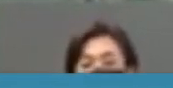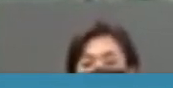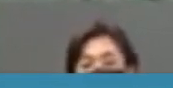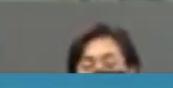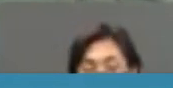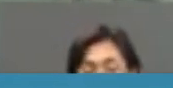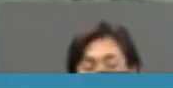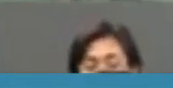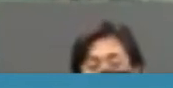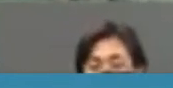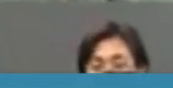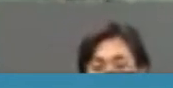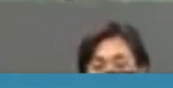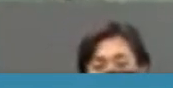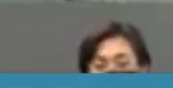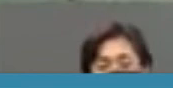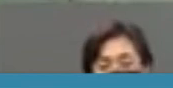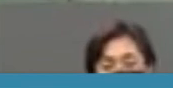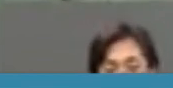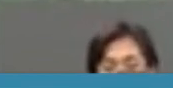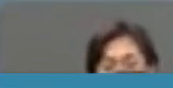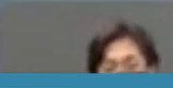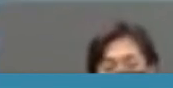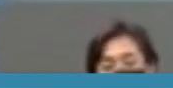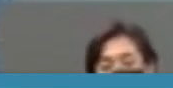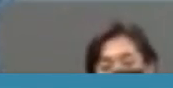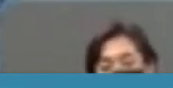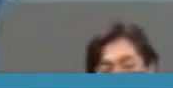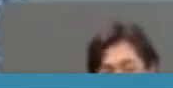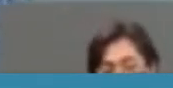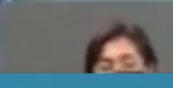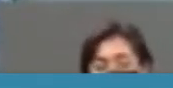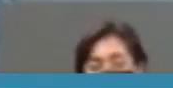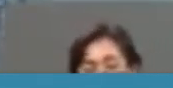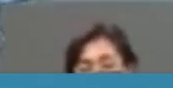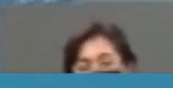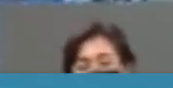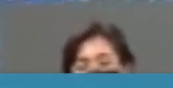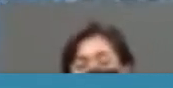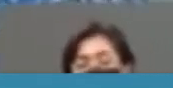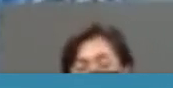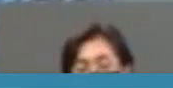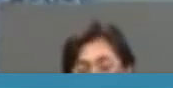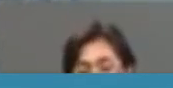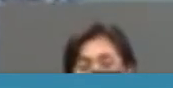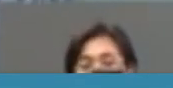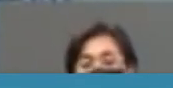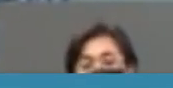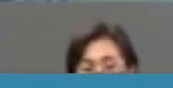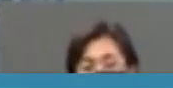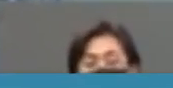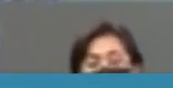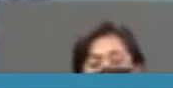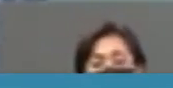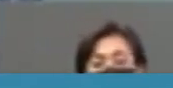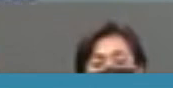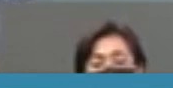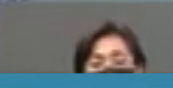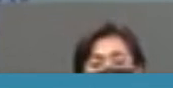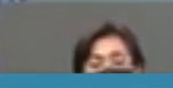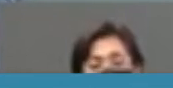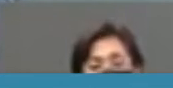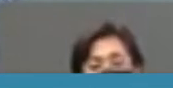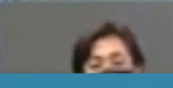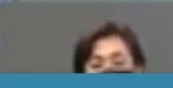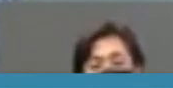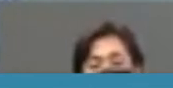มู่บ้านและชุมชนเมืองประสบปัญหาเพื่อแก้ไขปัญหาจากสถานการณ์ดังกล่าวสำนักงานกองทุนหมู่บ้านและชุมชนเมือง